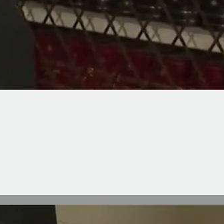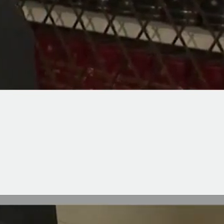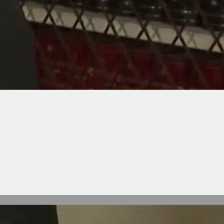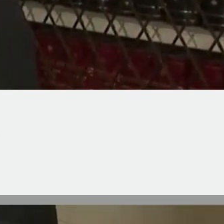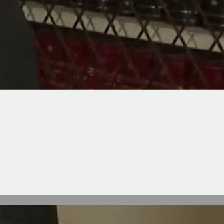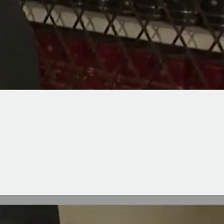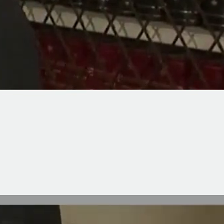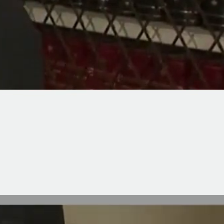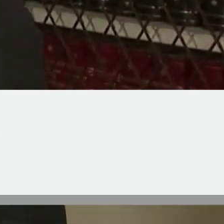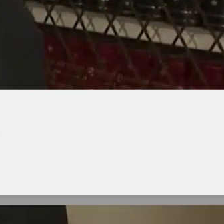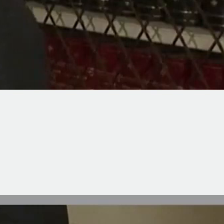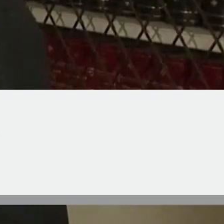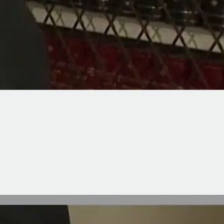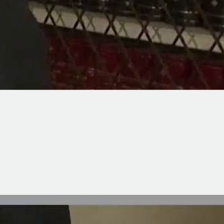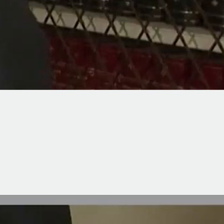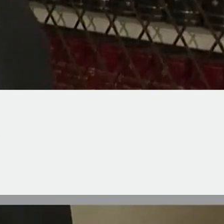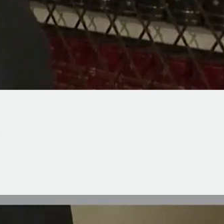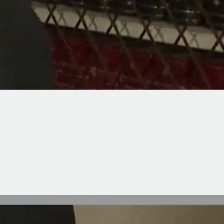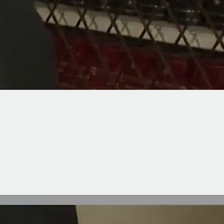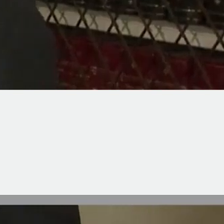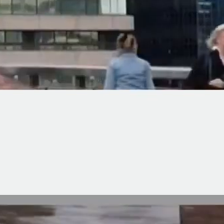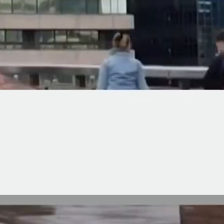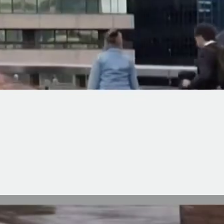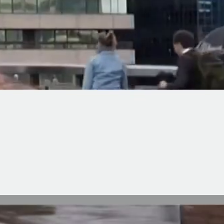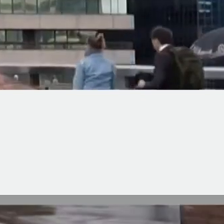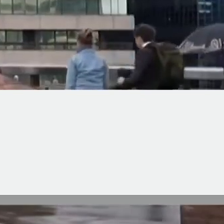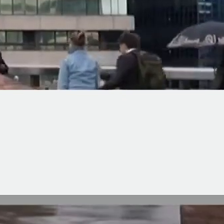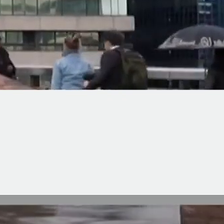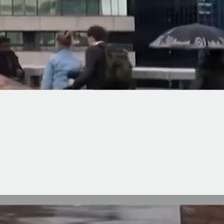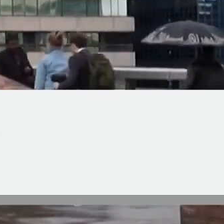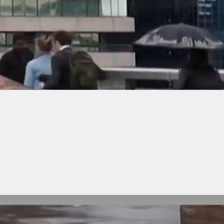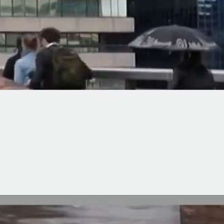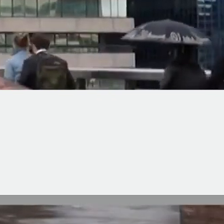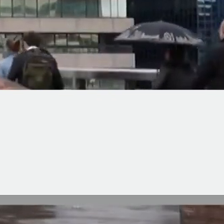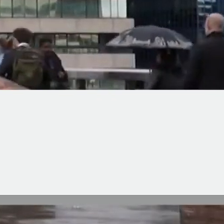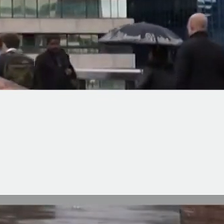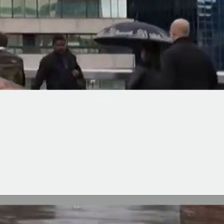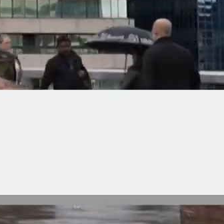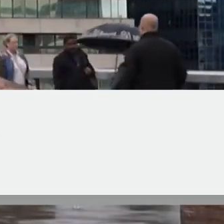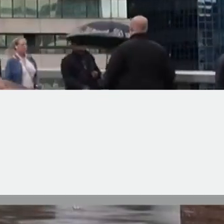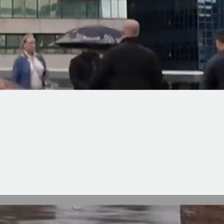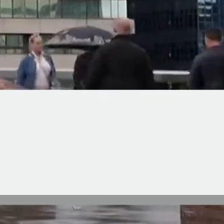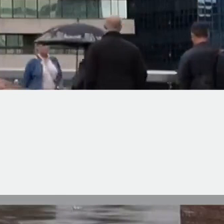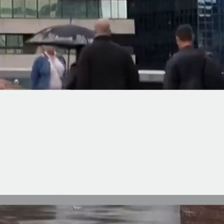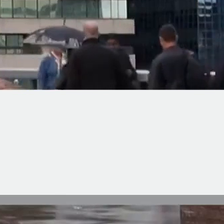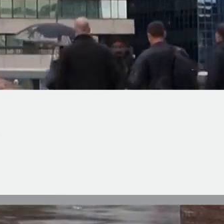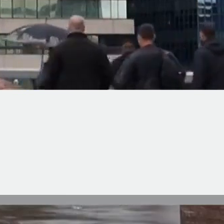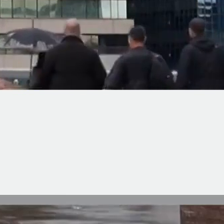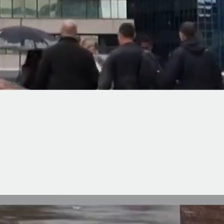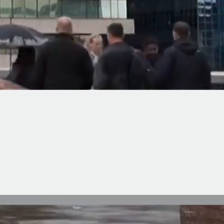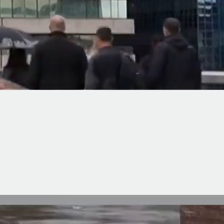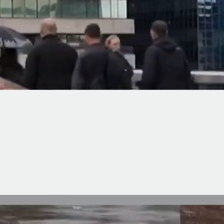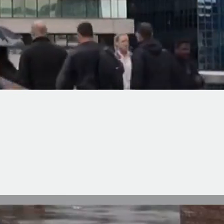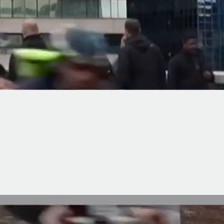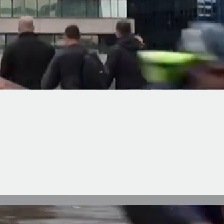ายความว่ารัฐบาลสามารถเดินหน้าและให้ความสำคัญกับสิ่งที่มีความหมายต่อประชาชนเป็นโอกาสให้เดินหน้าสู่ความส